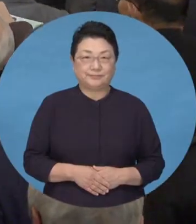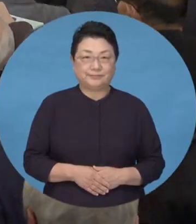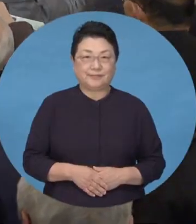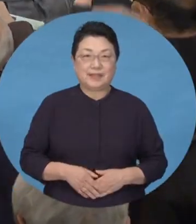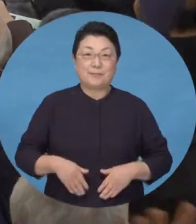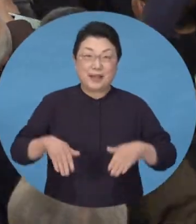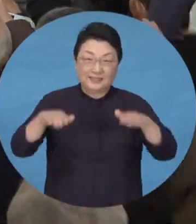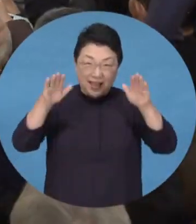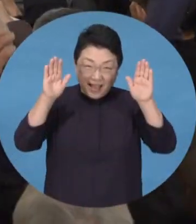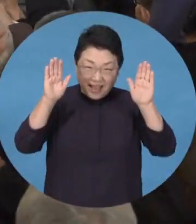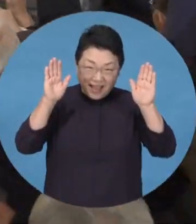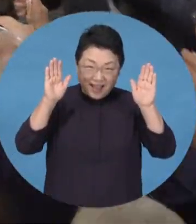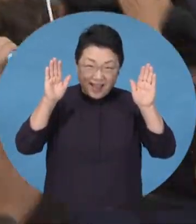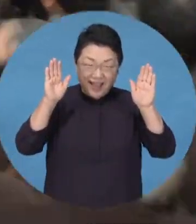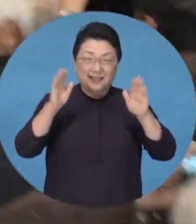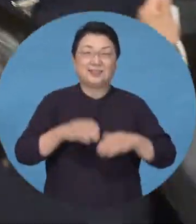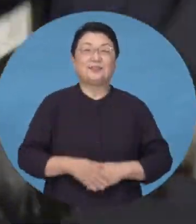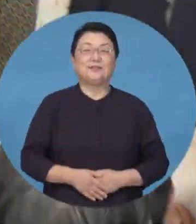yeah